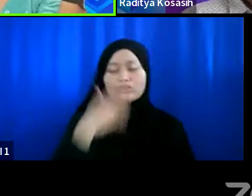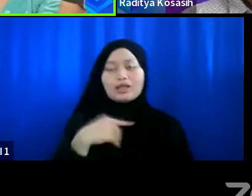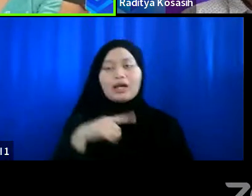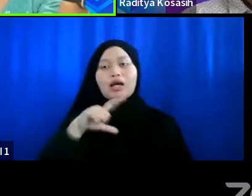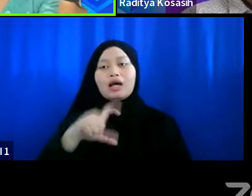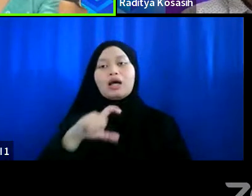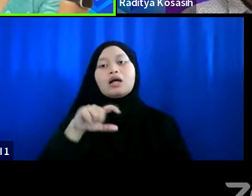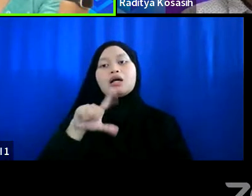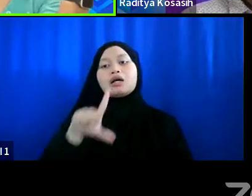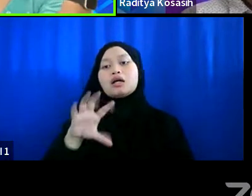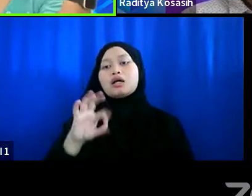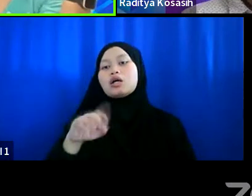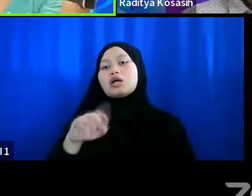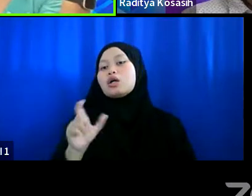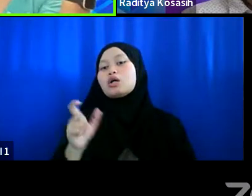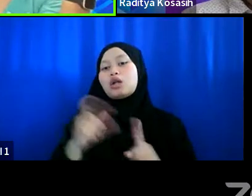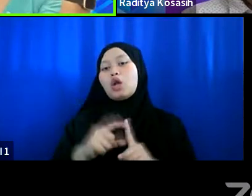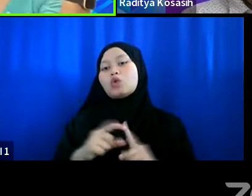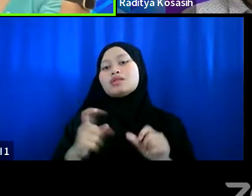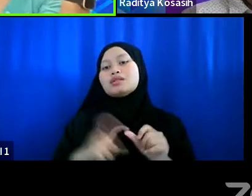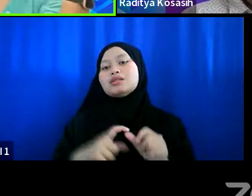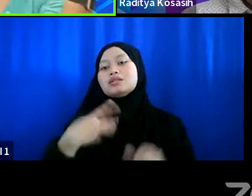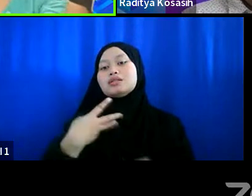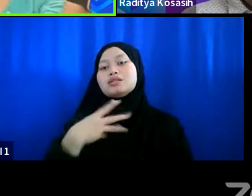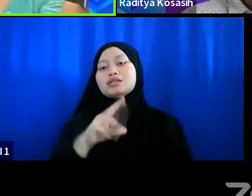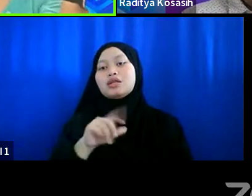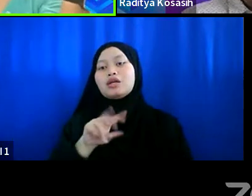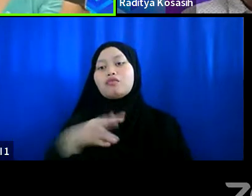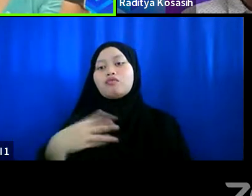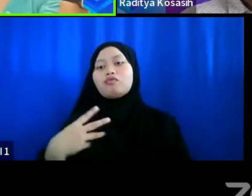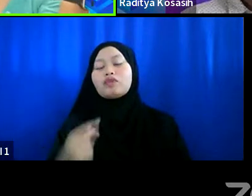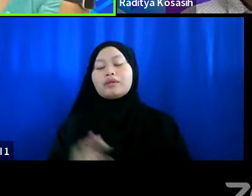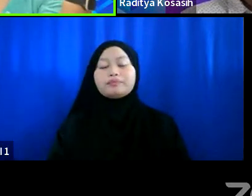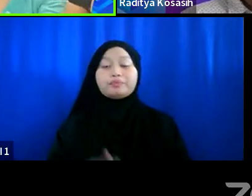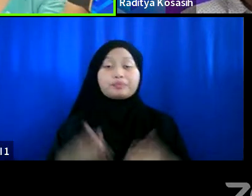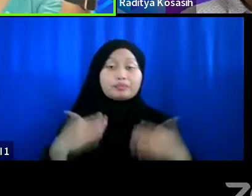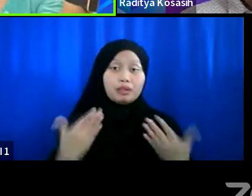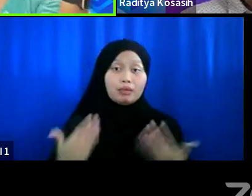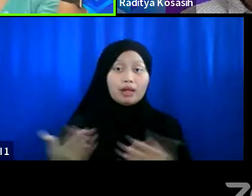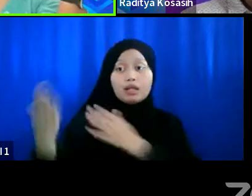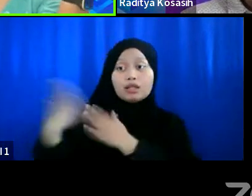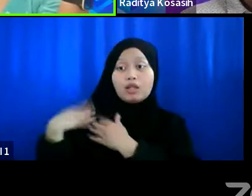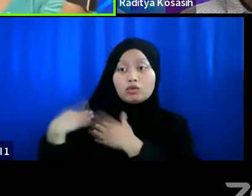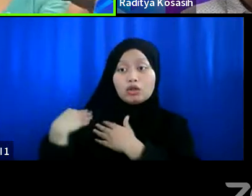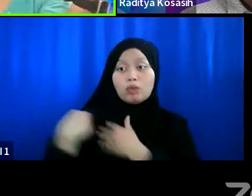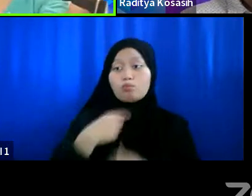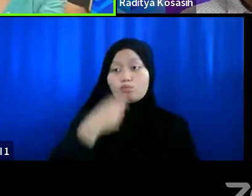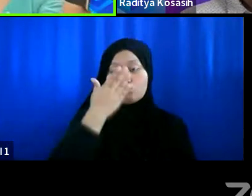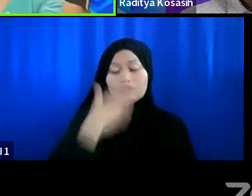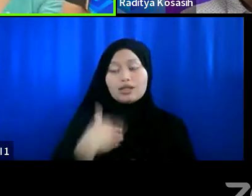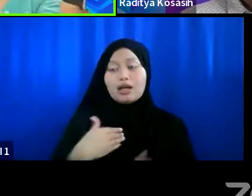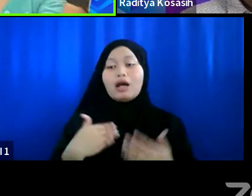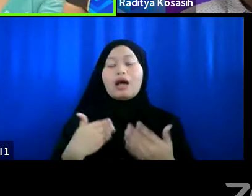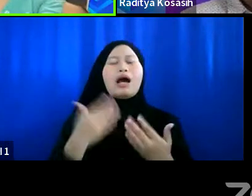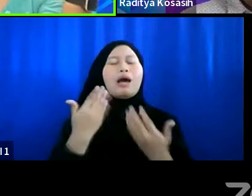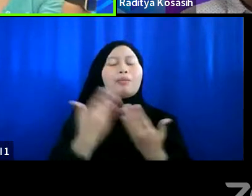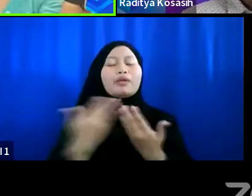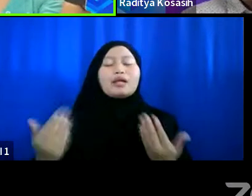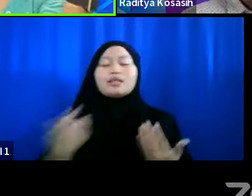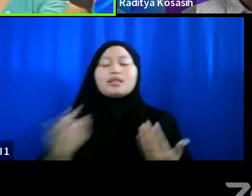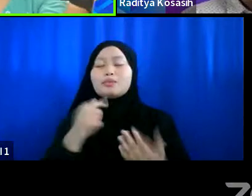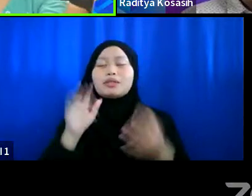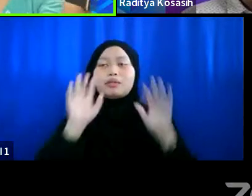server oke yang kedua dari Bapak Ruli Bagaimana tanggung jawab penyedia aplikasi seperti media sosial jika